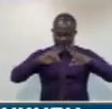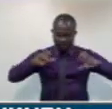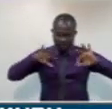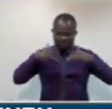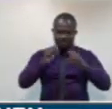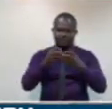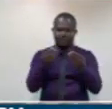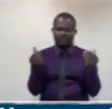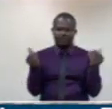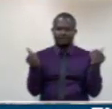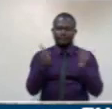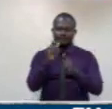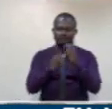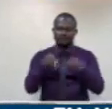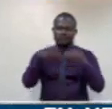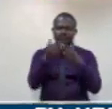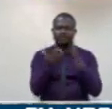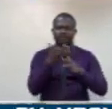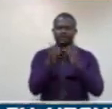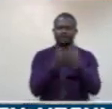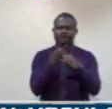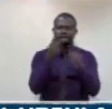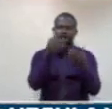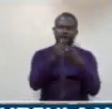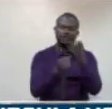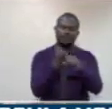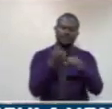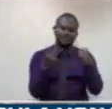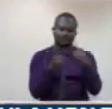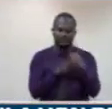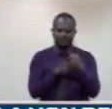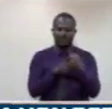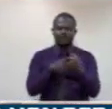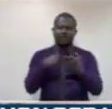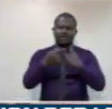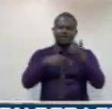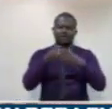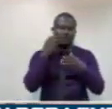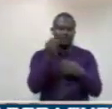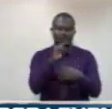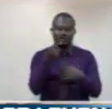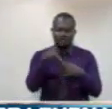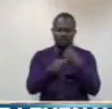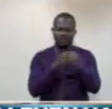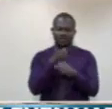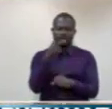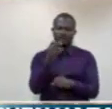ko cyakemuka. Ni amata atangwa ku bana bari hagati y'imyaka 2 kugeza kuri 6 yasubukuwe mu kwezi kwa mbere kuri mwaka turimo